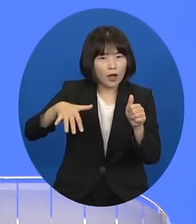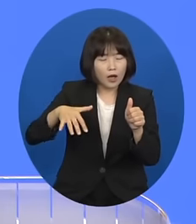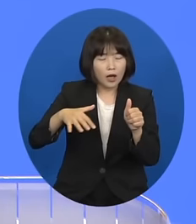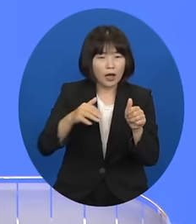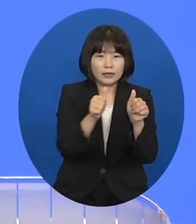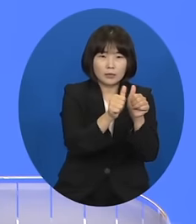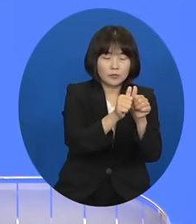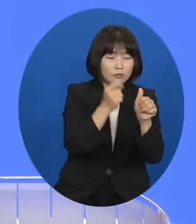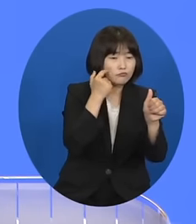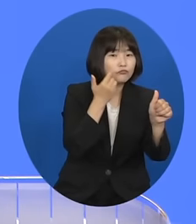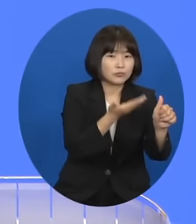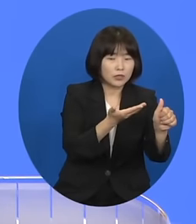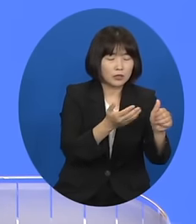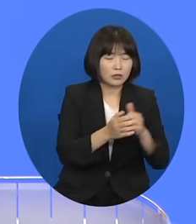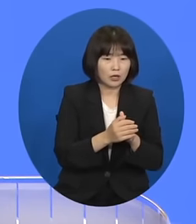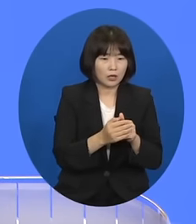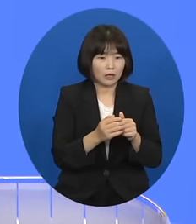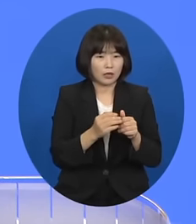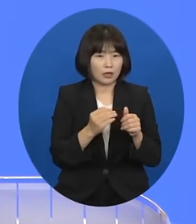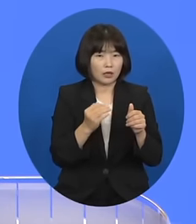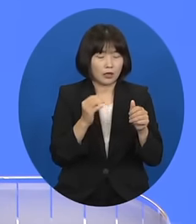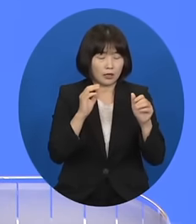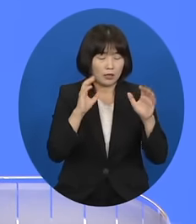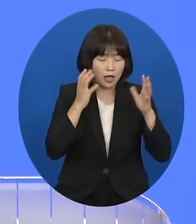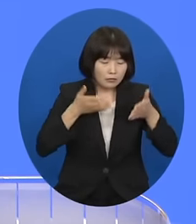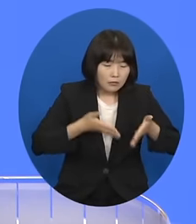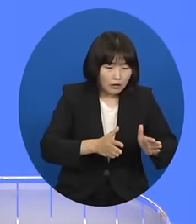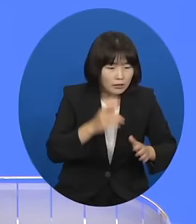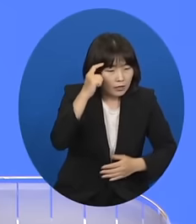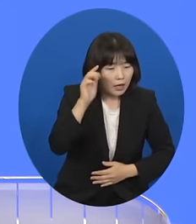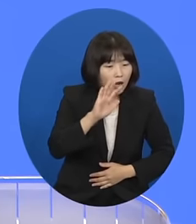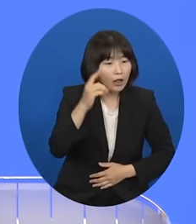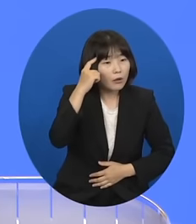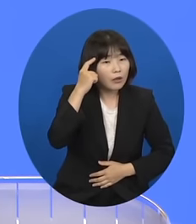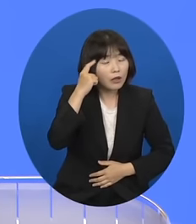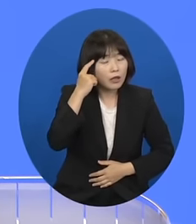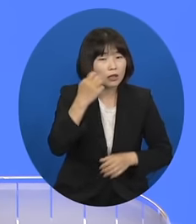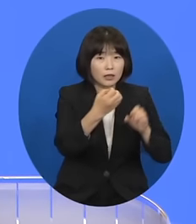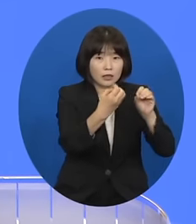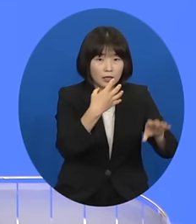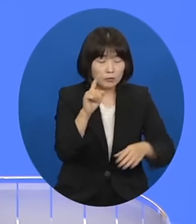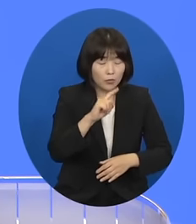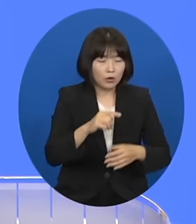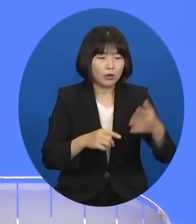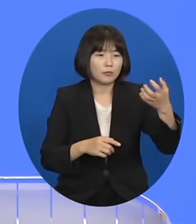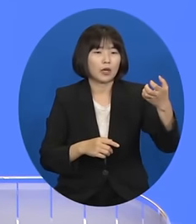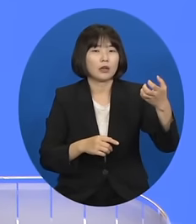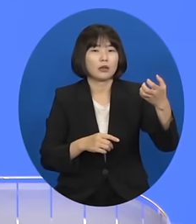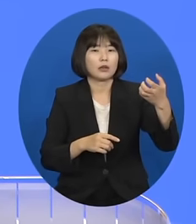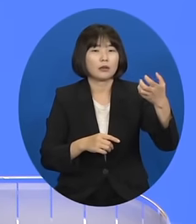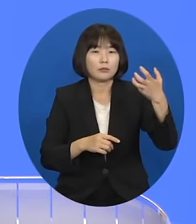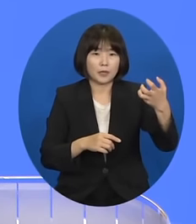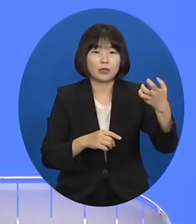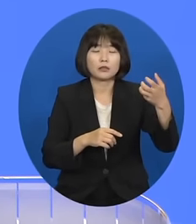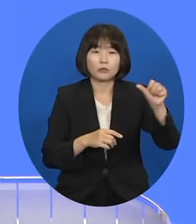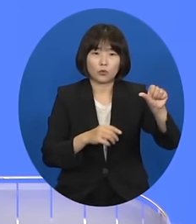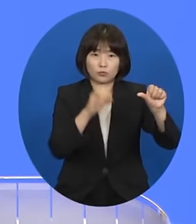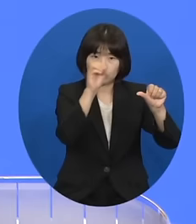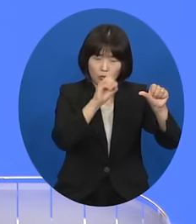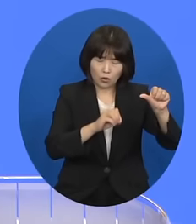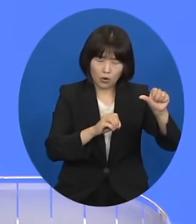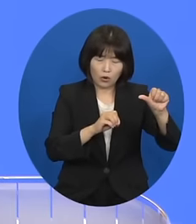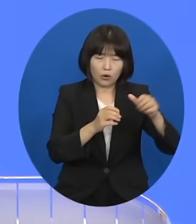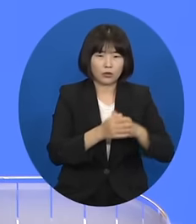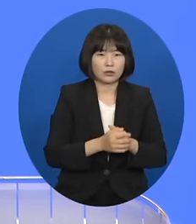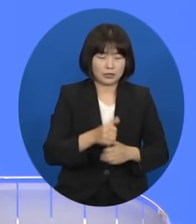왜 출산을 고려하지 않습니까? 했더니 85%가 자녀 교육에 대한 막대한 비용 때문에